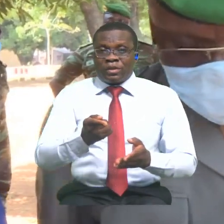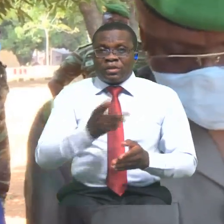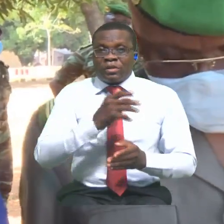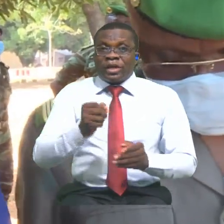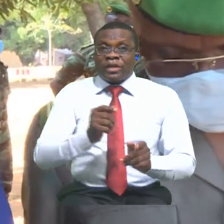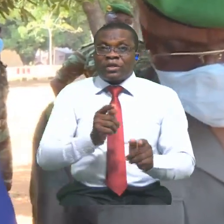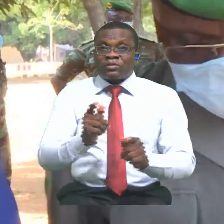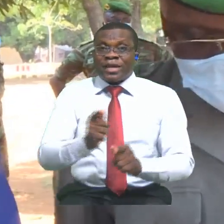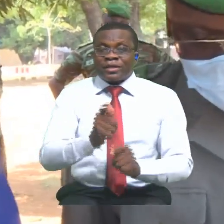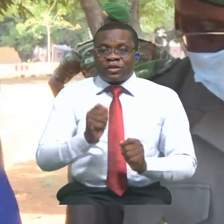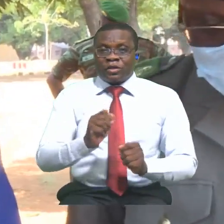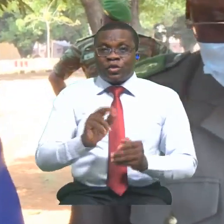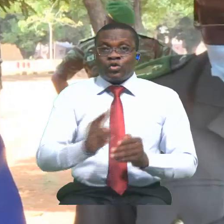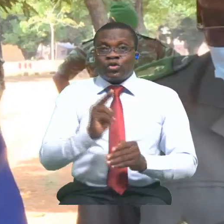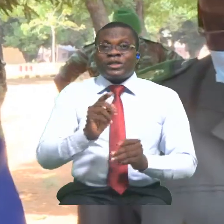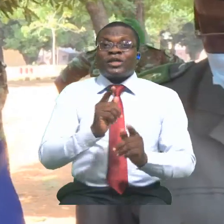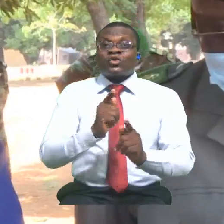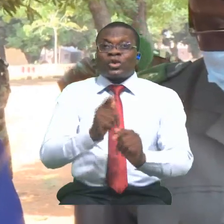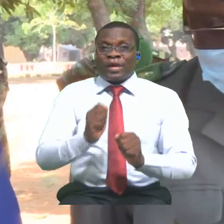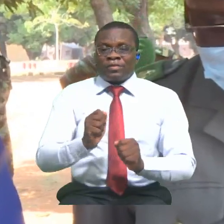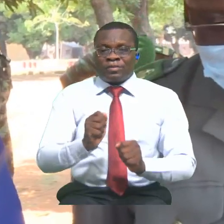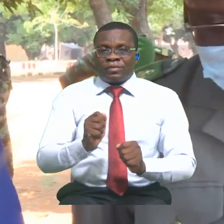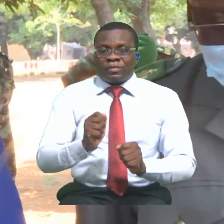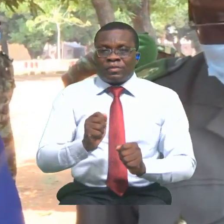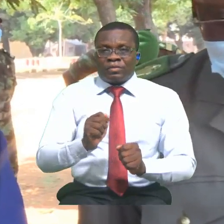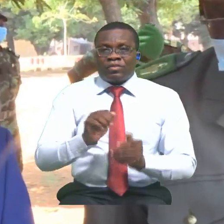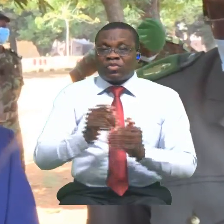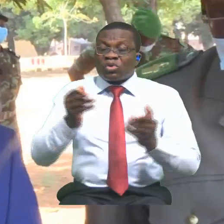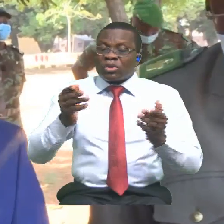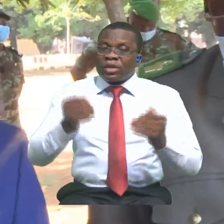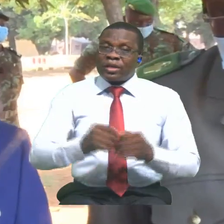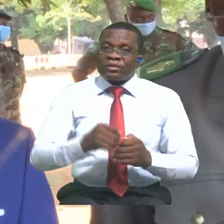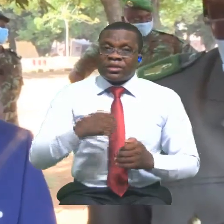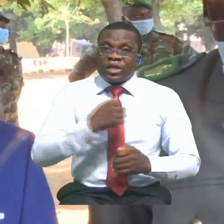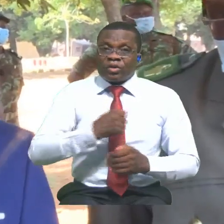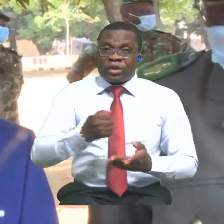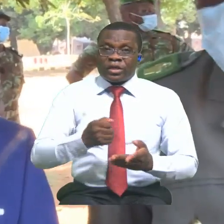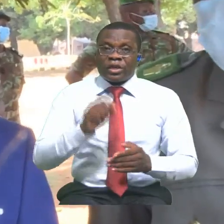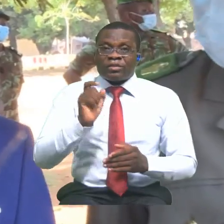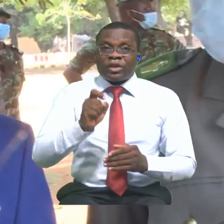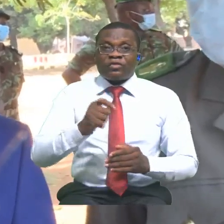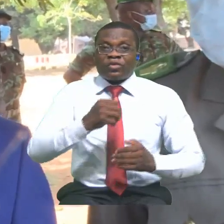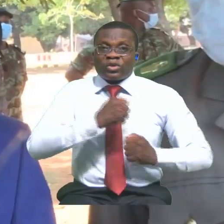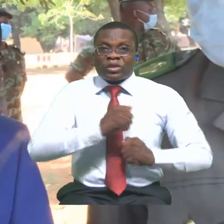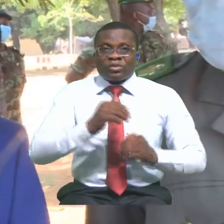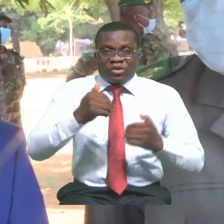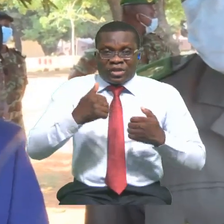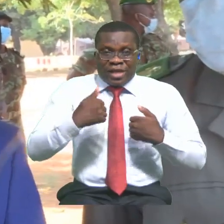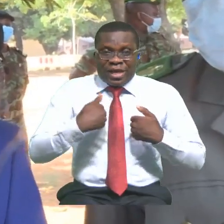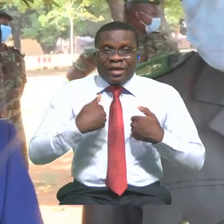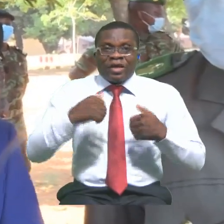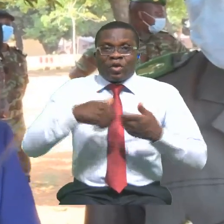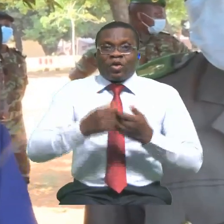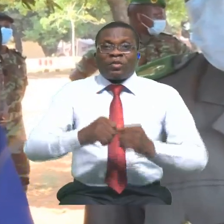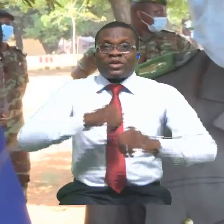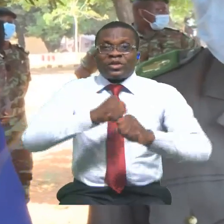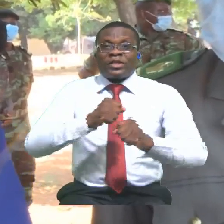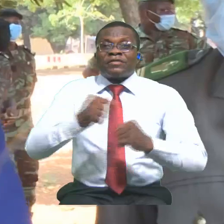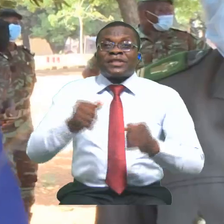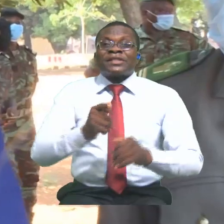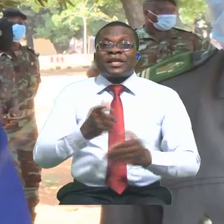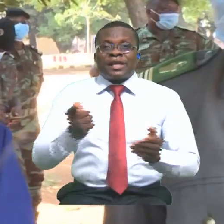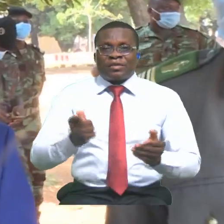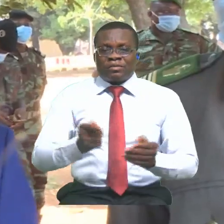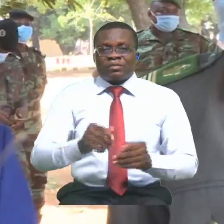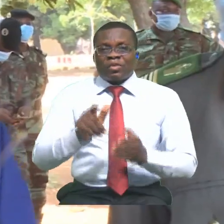tiré. Et ça, c'est dommageable. Donc, il faut que ces militaires aient le self-control. Deuxièmement, la